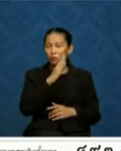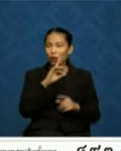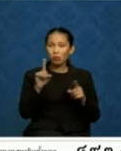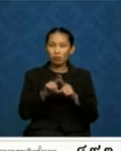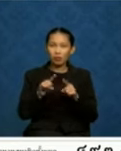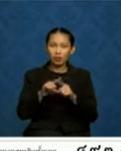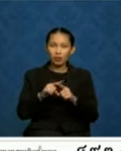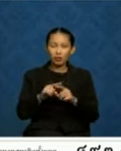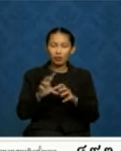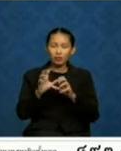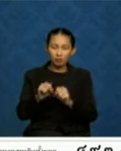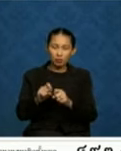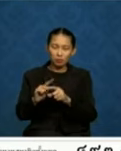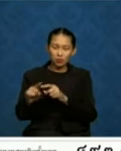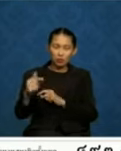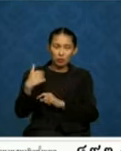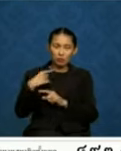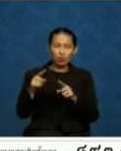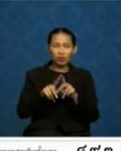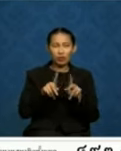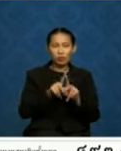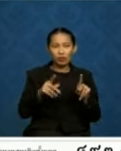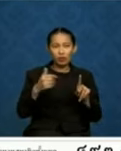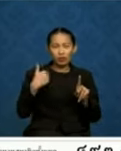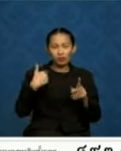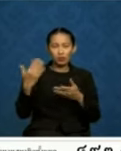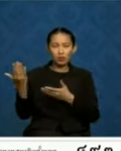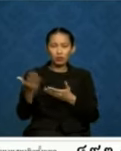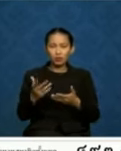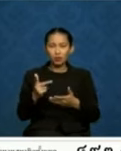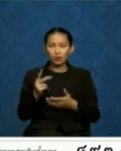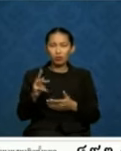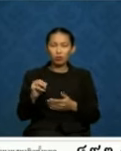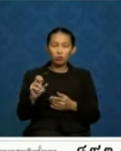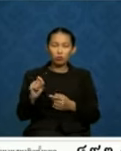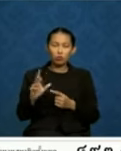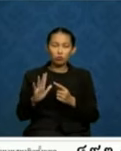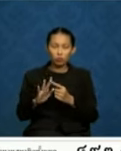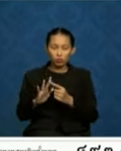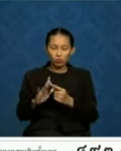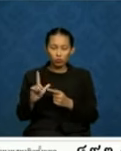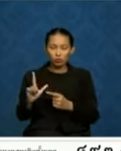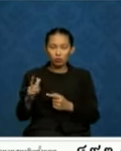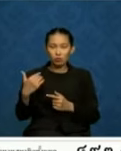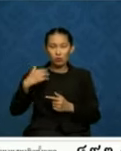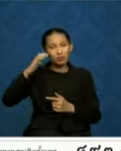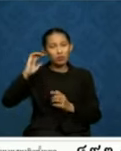รมาธิการเนี่ยได้เชิญทั้งศุลกากรนะครับเชิญทั้งตำรวจนะครับ